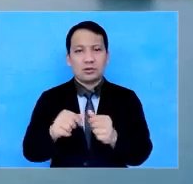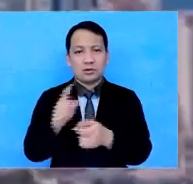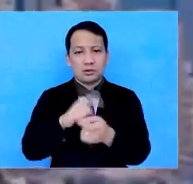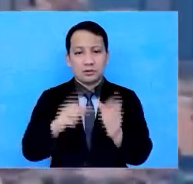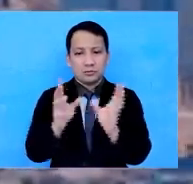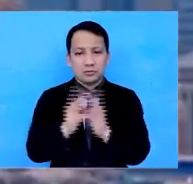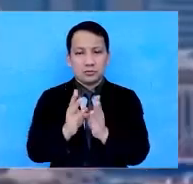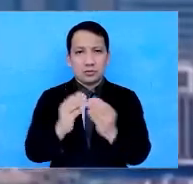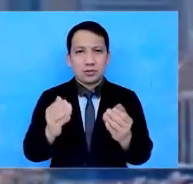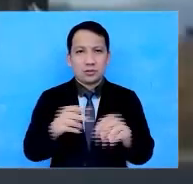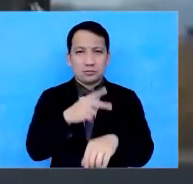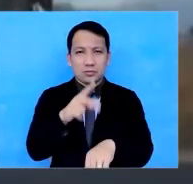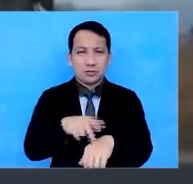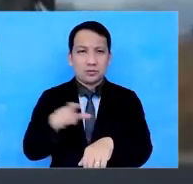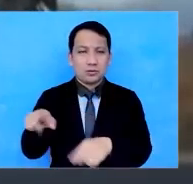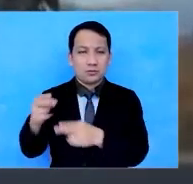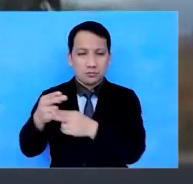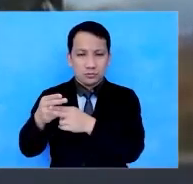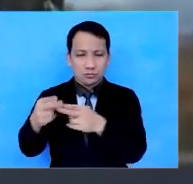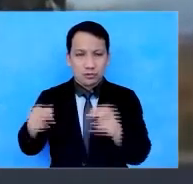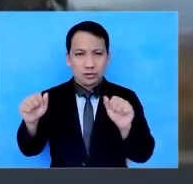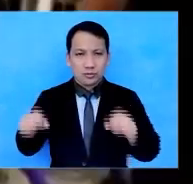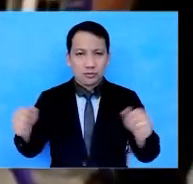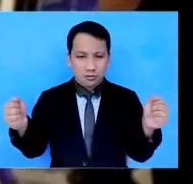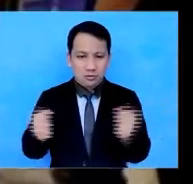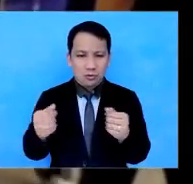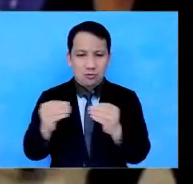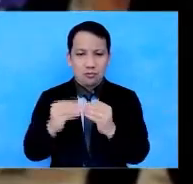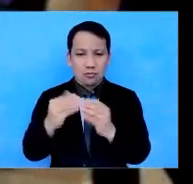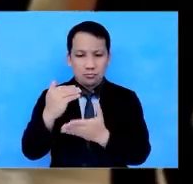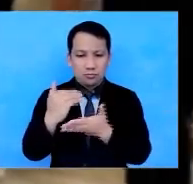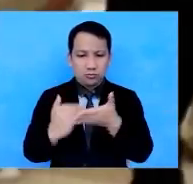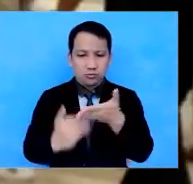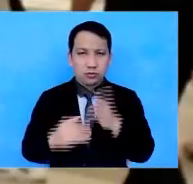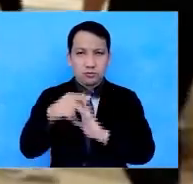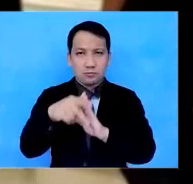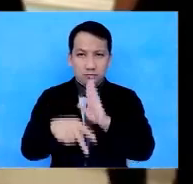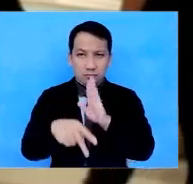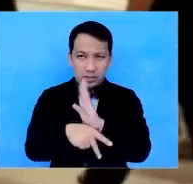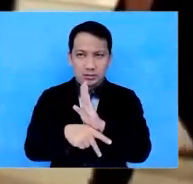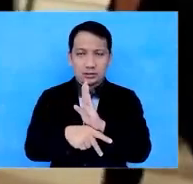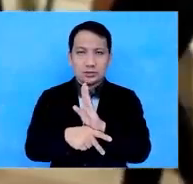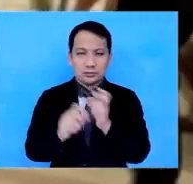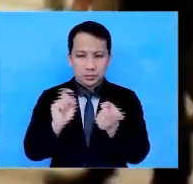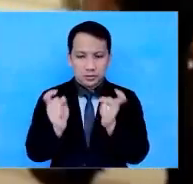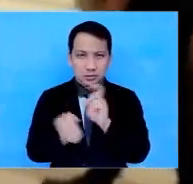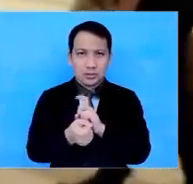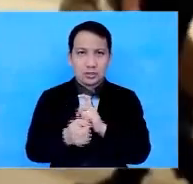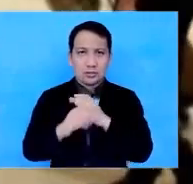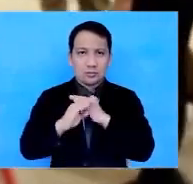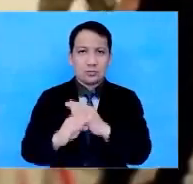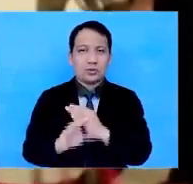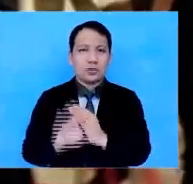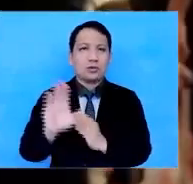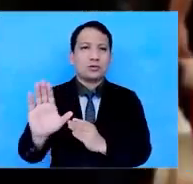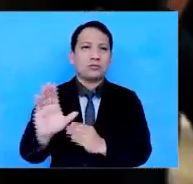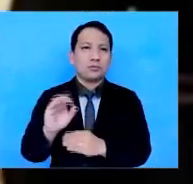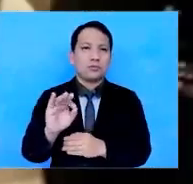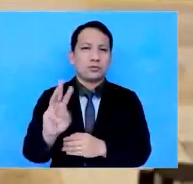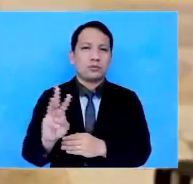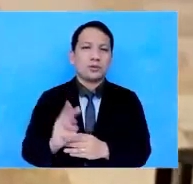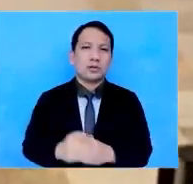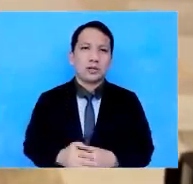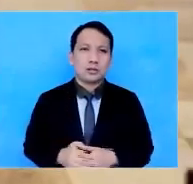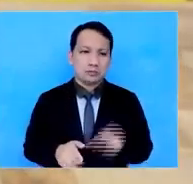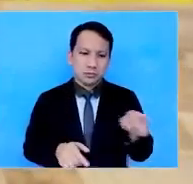talks ng Pilipinas at Kuwait. Kailangan daw munang maglatag ng mga makabuluhang reforma para sa proteksyon ng mga OFW. Hindi raw